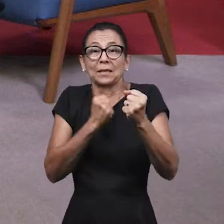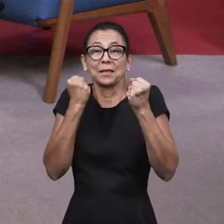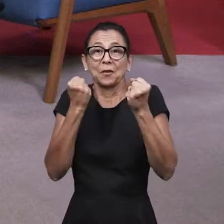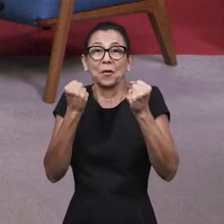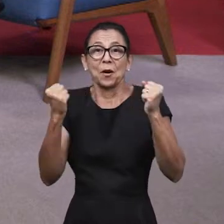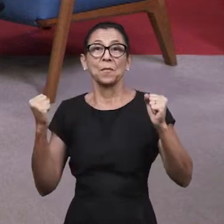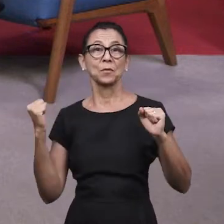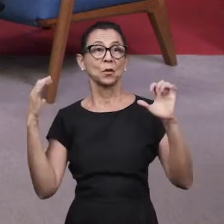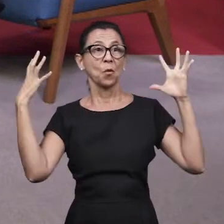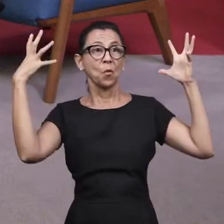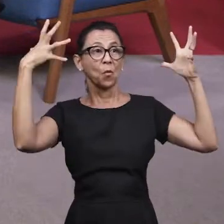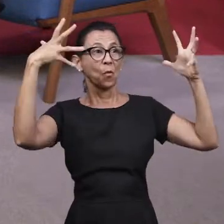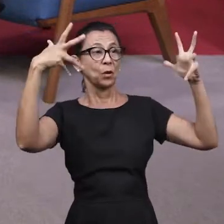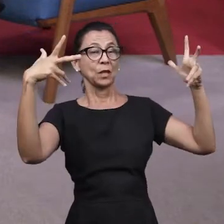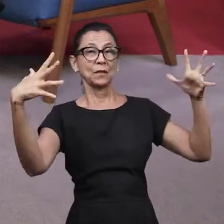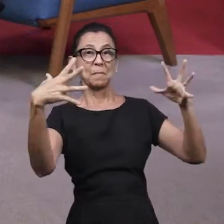ça.